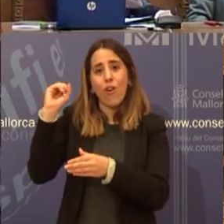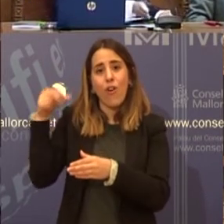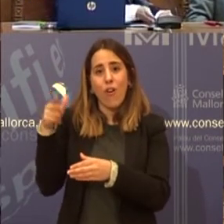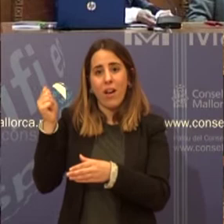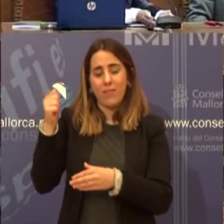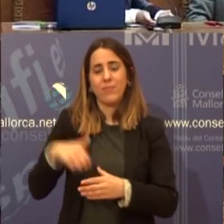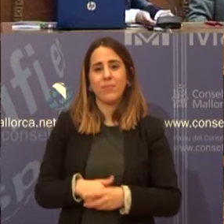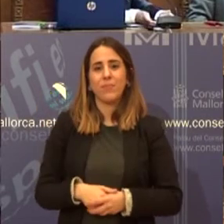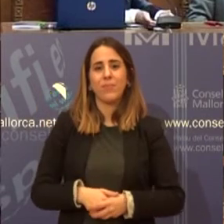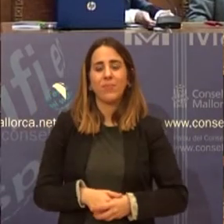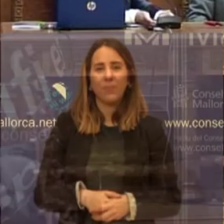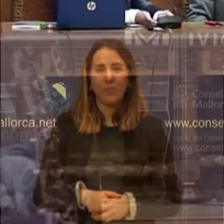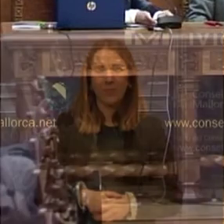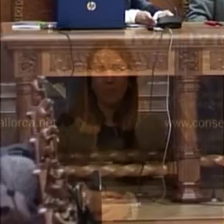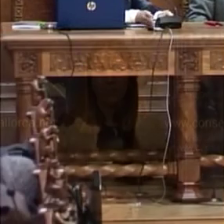llibre.